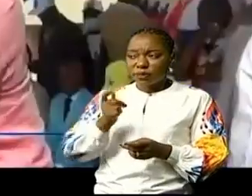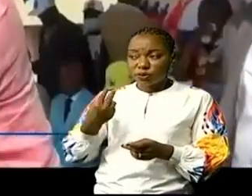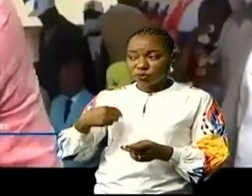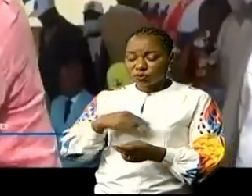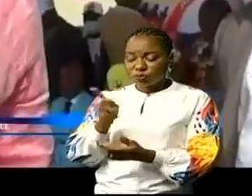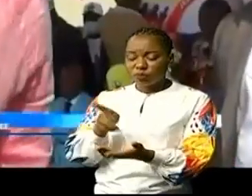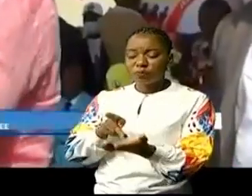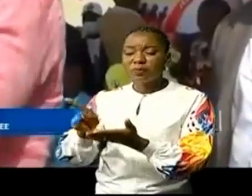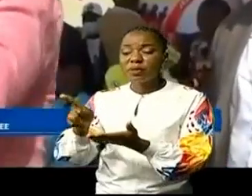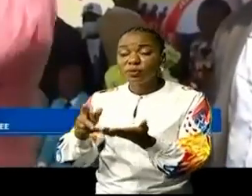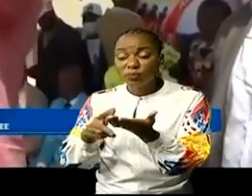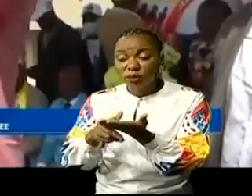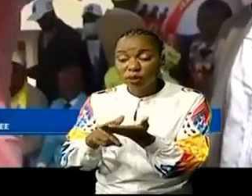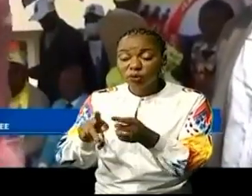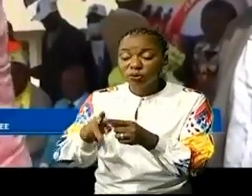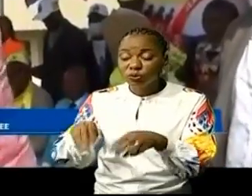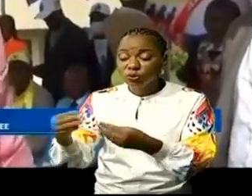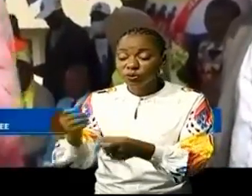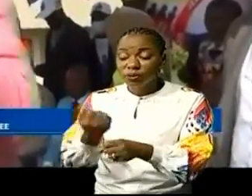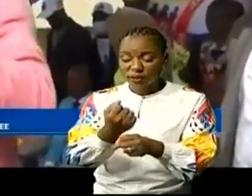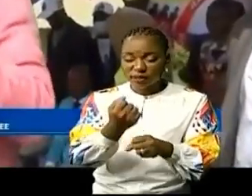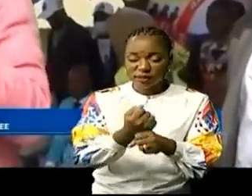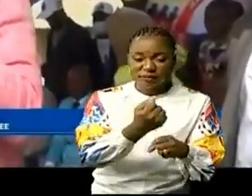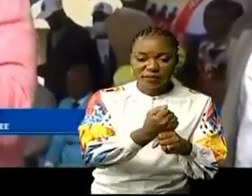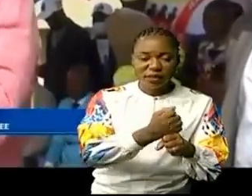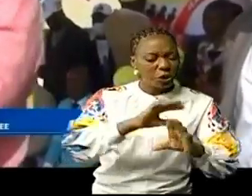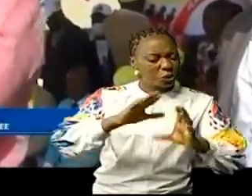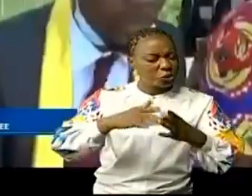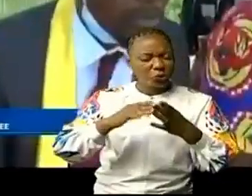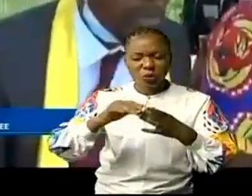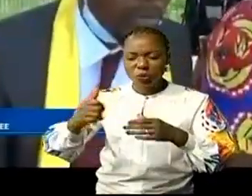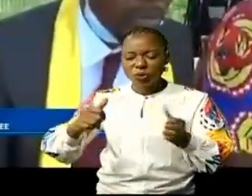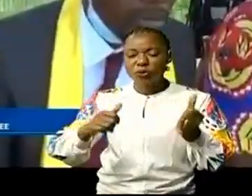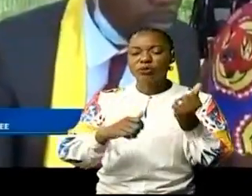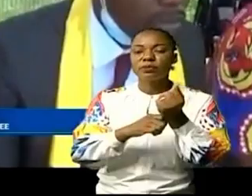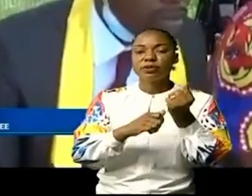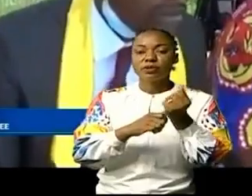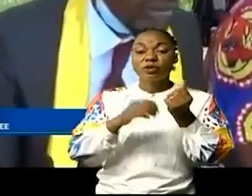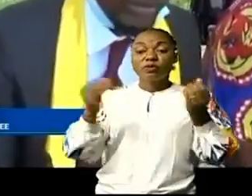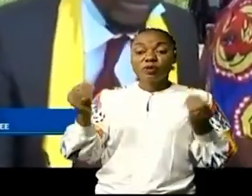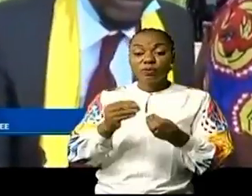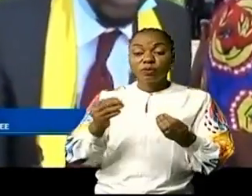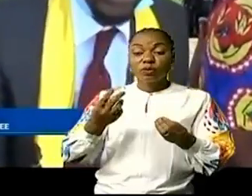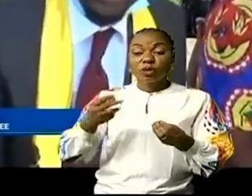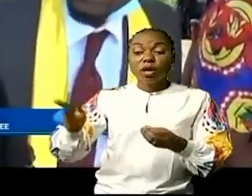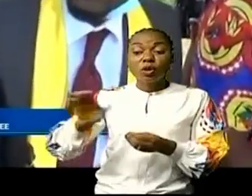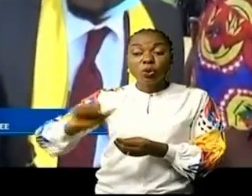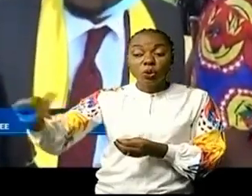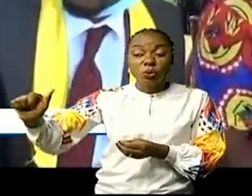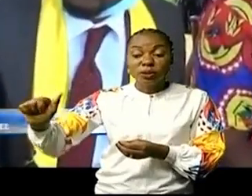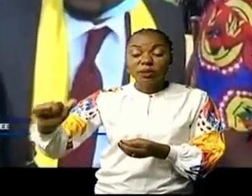taxes et c'est nous qui donnons du travail à toutes ces autorités. Donc ce sont nos travailleurs.